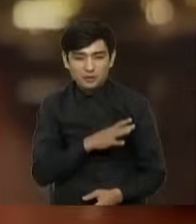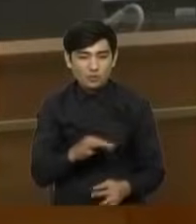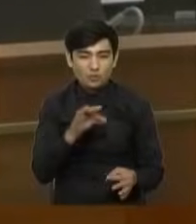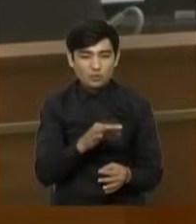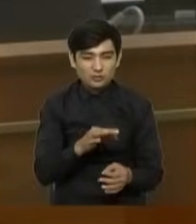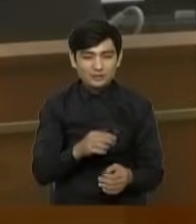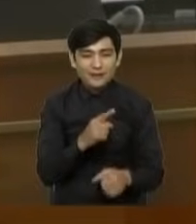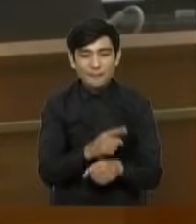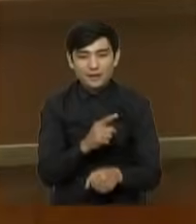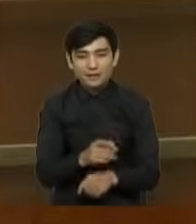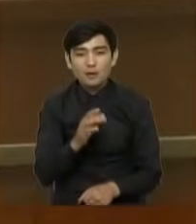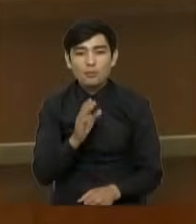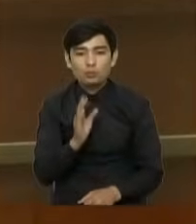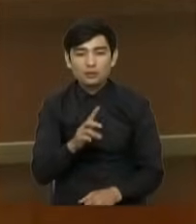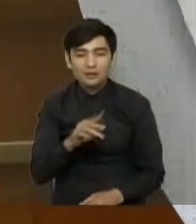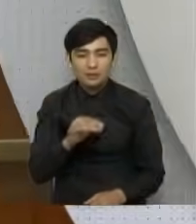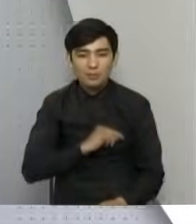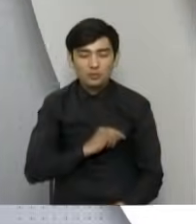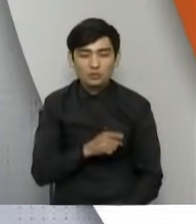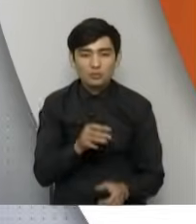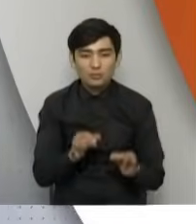самозапрета и будет ли работать эта норма?